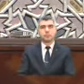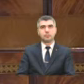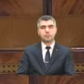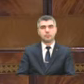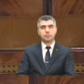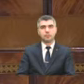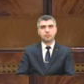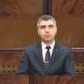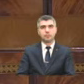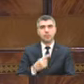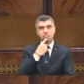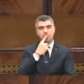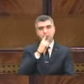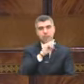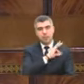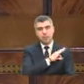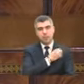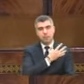نائب. بسم الله الرحمن الرحيم.